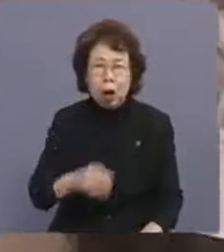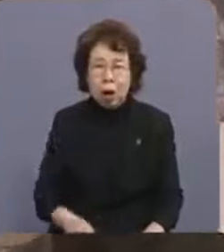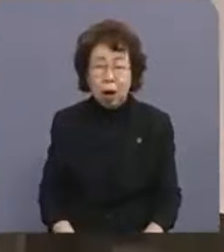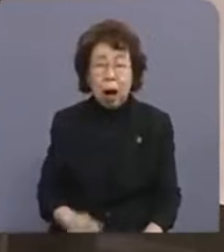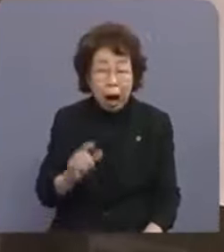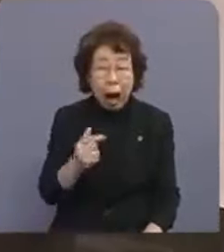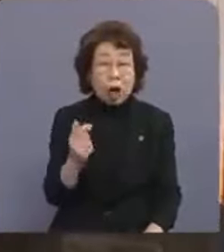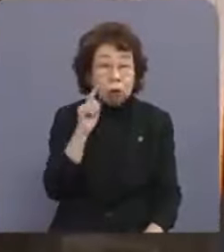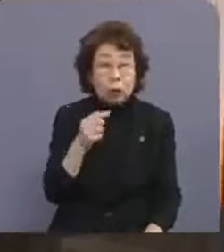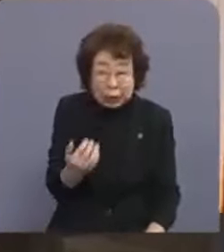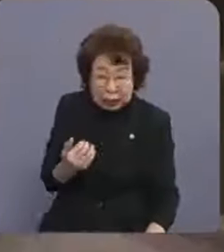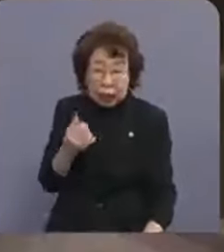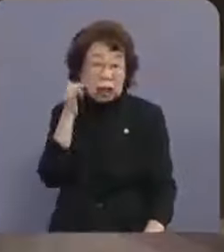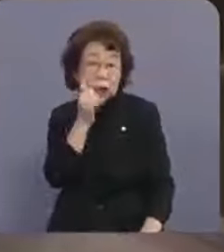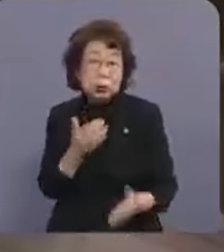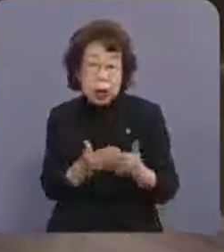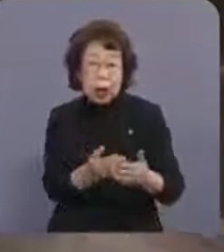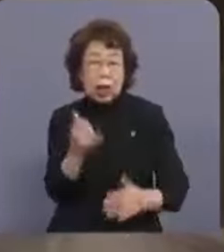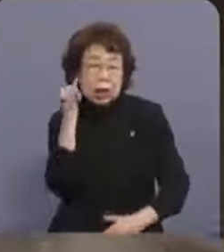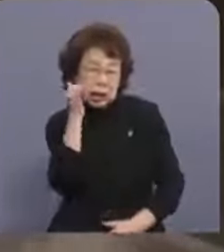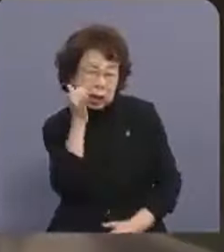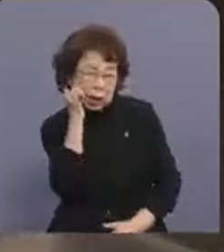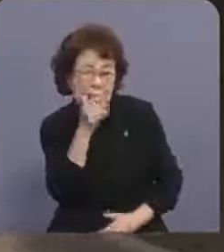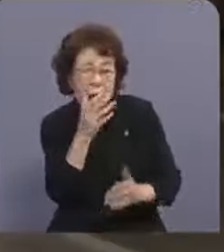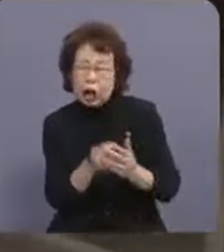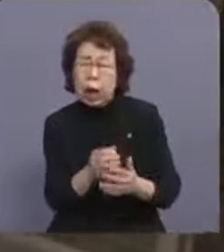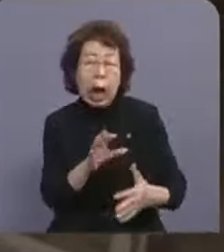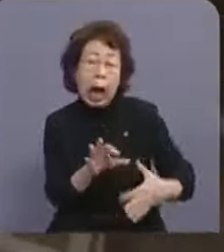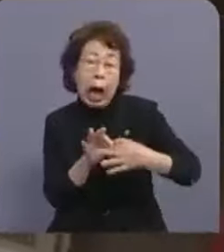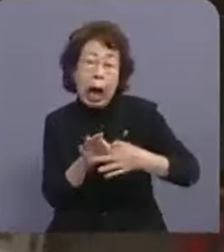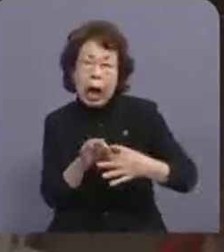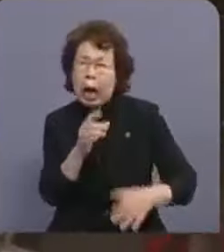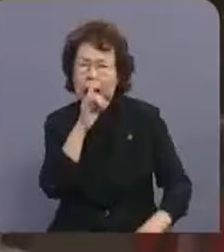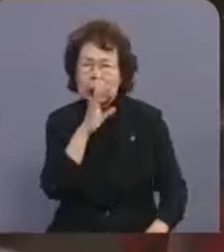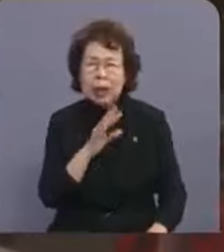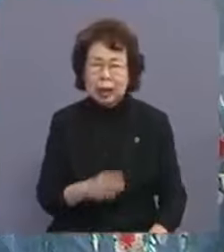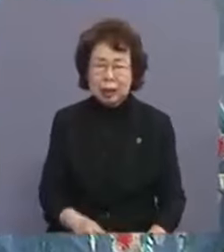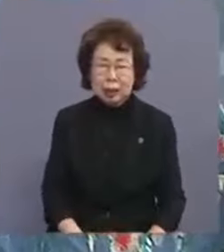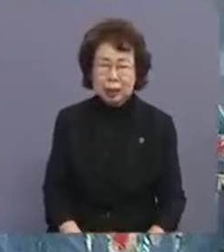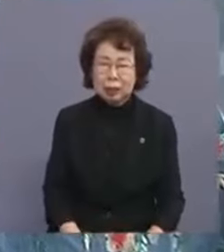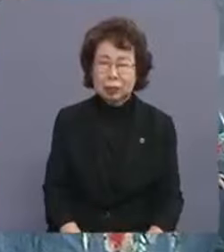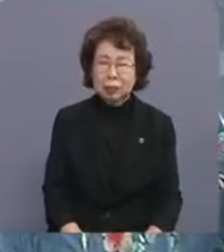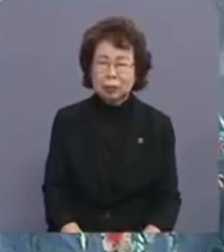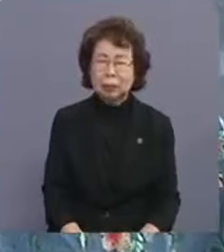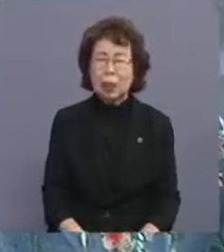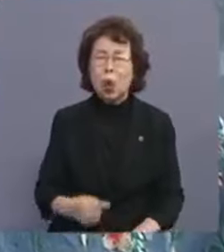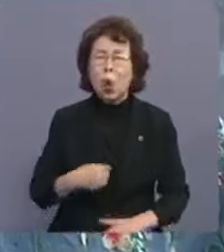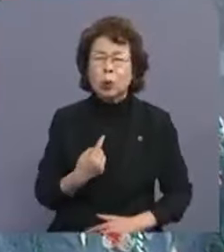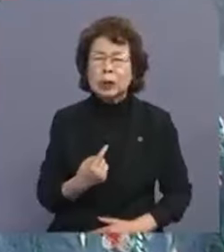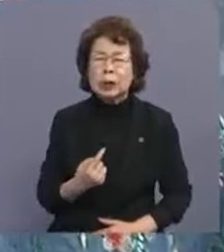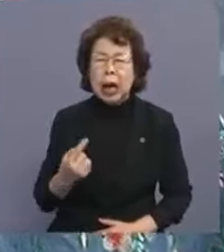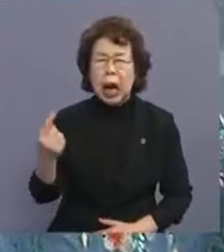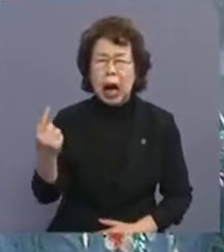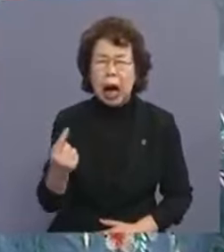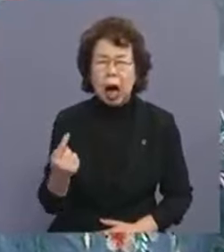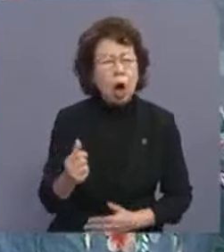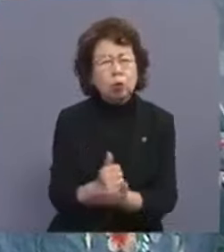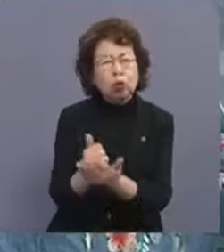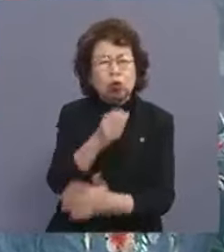하루 전에만 접수를 받는데 전화 수십 통을 걸어도 예약이 어렵습니다. 운 좋을 때는 한 10분